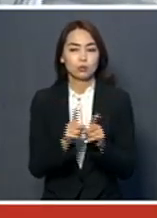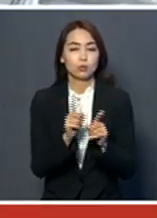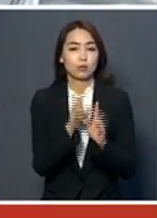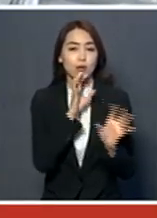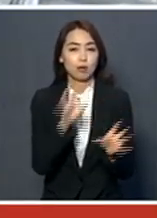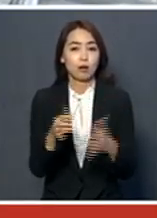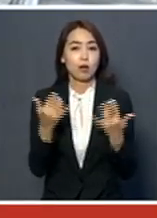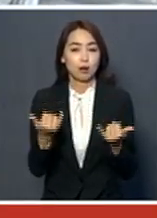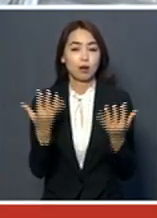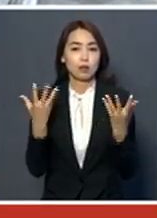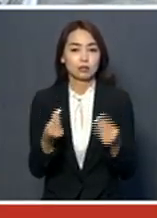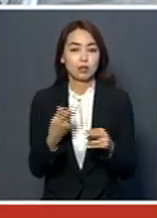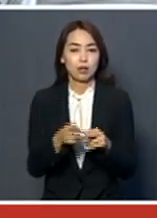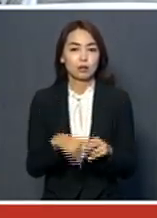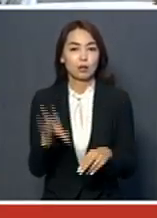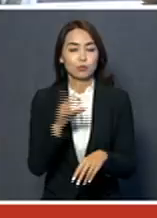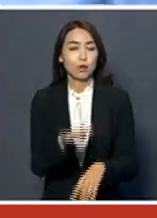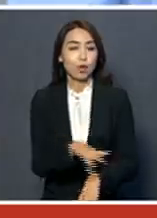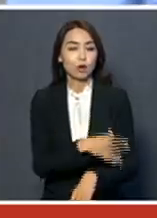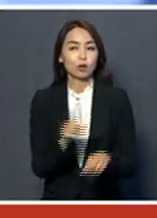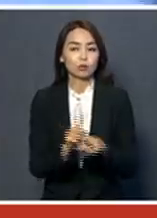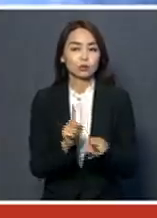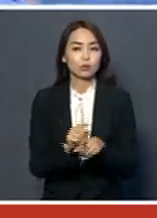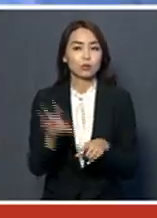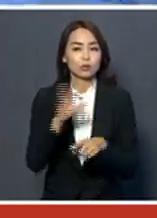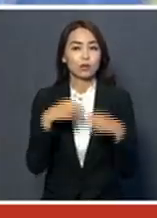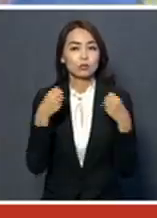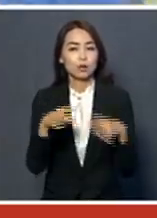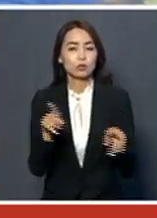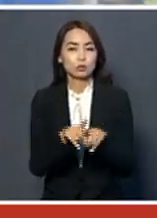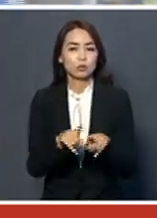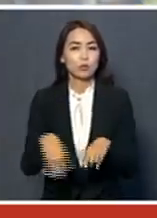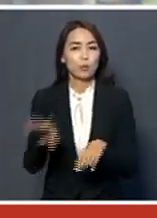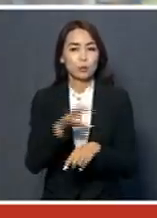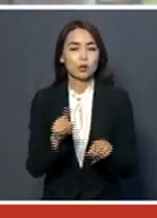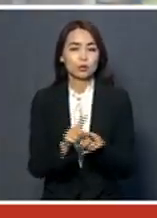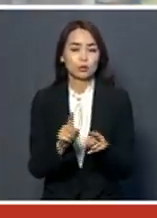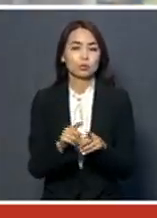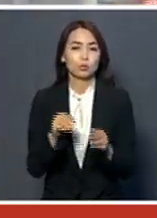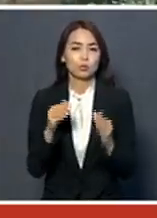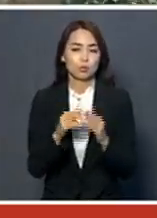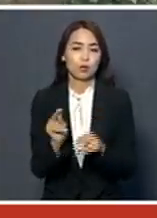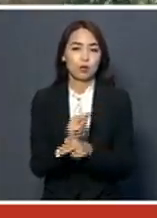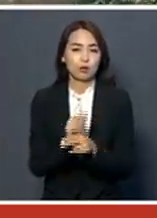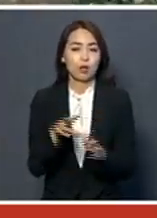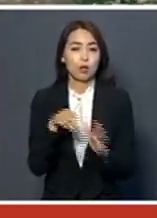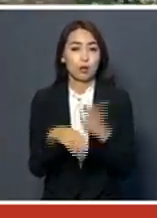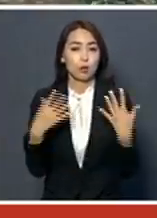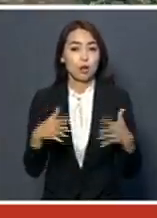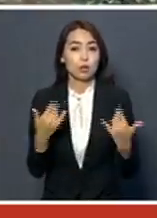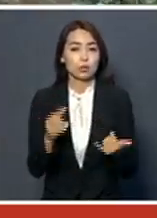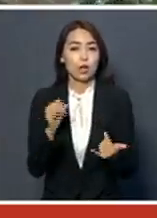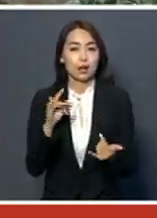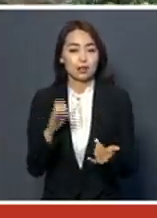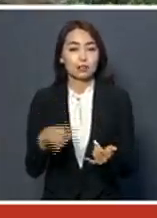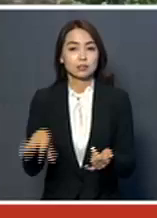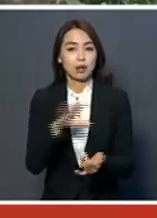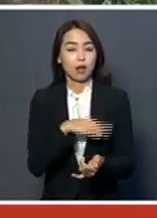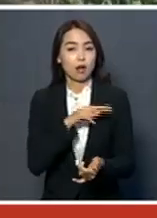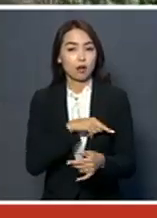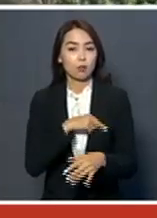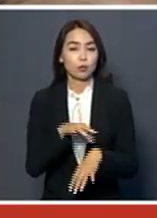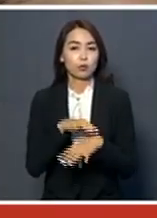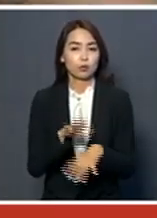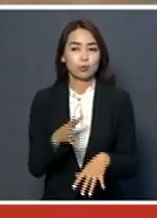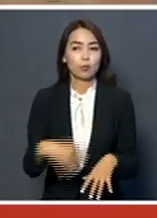Бүгінгі таңда коммуналдық қызметтер, қаланы жарық және сумен жабдықтау жүйелері іске қосылды. Сондай-ақ Арыс теміржол бекетінен барлық